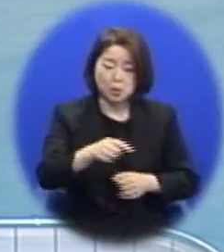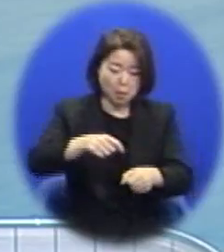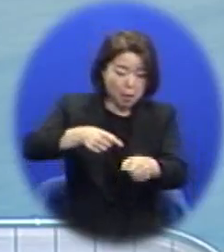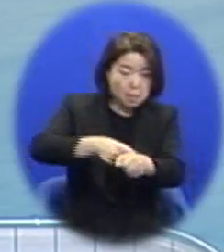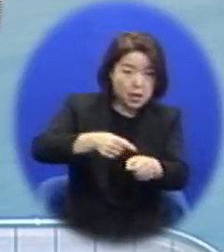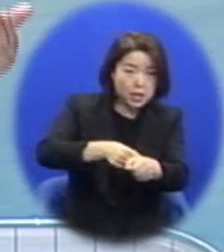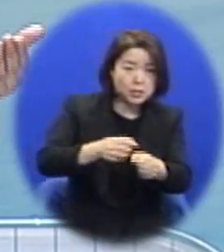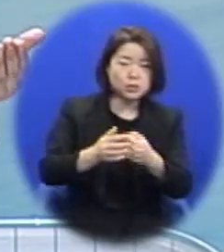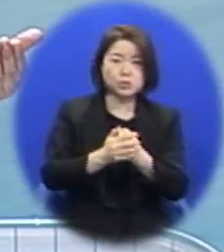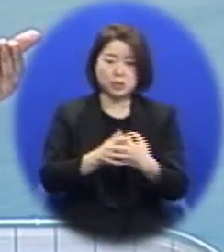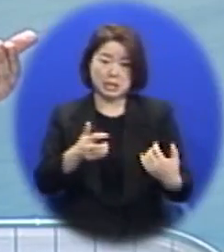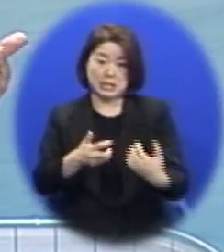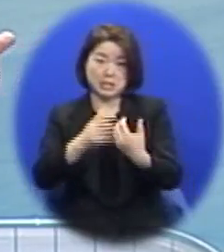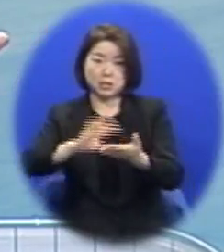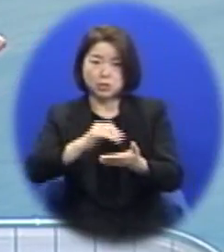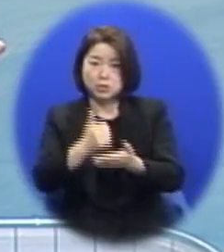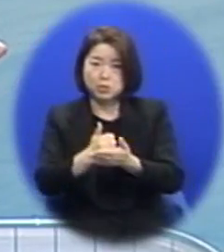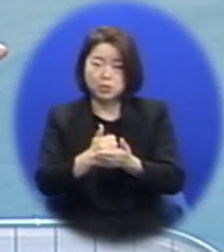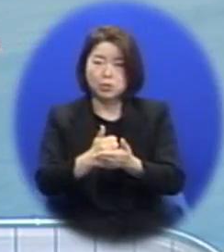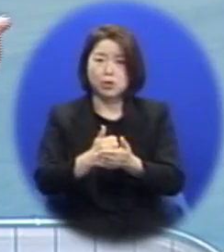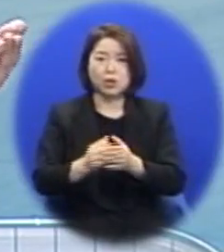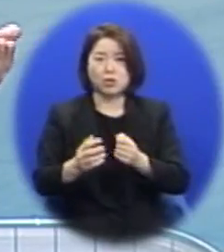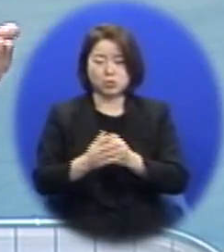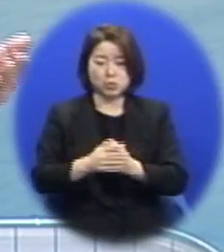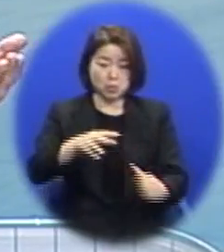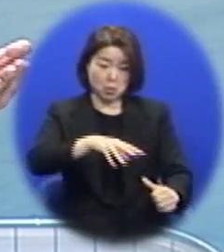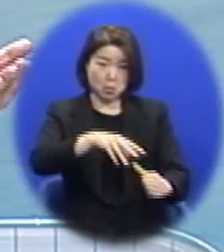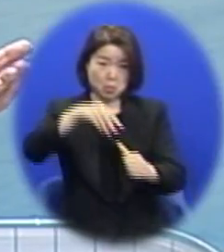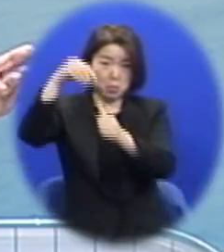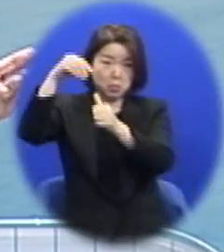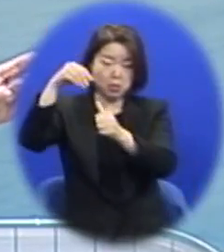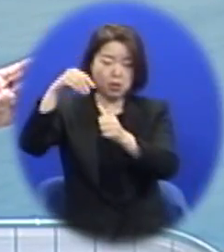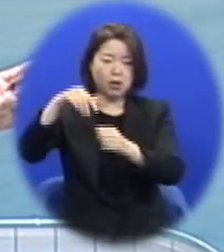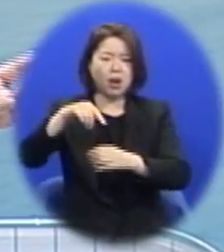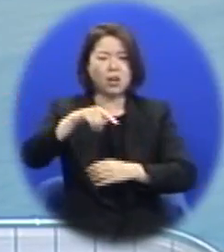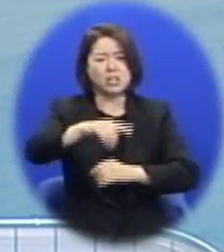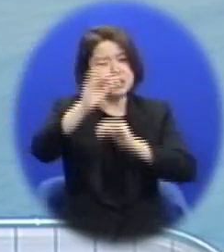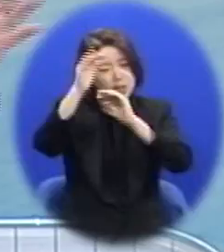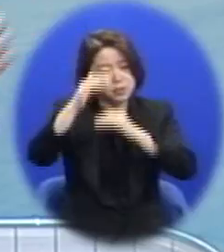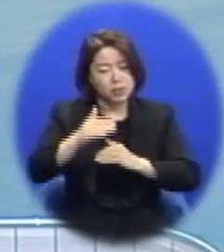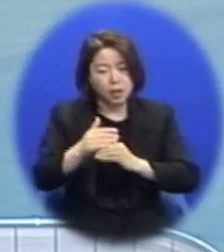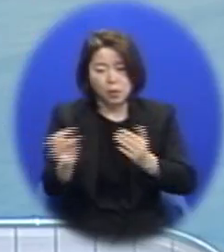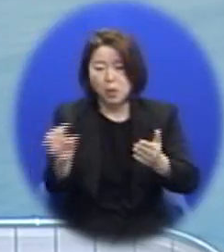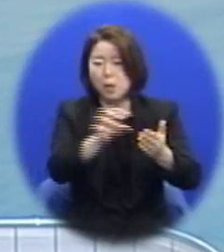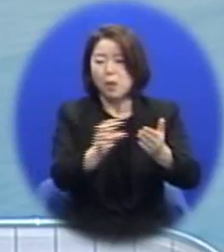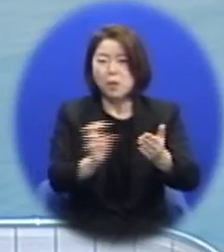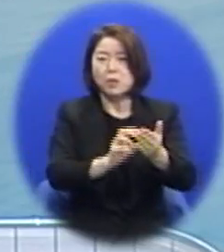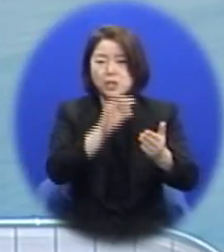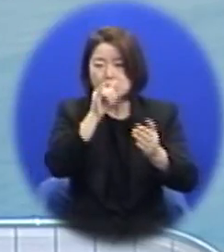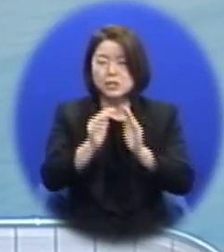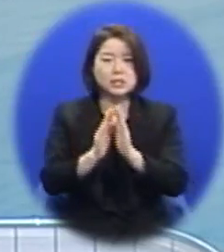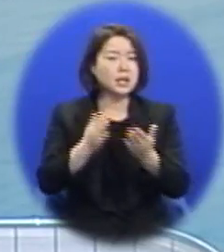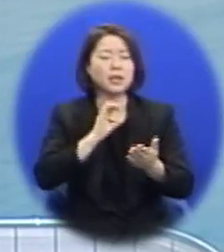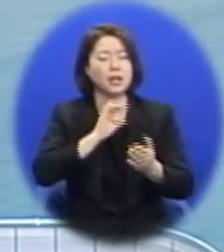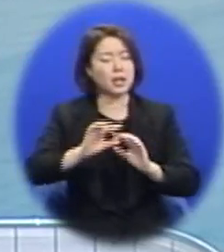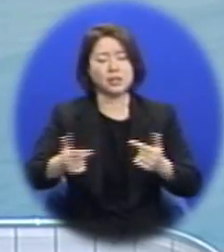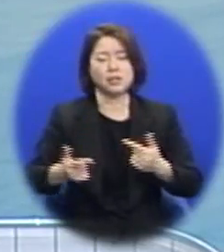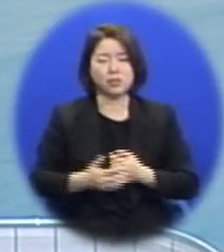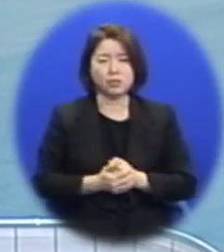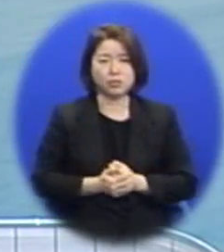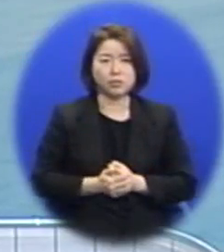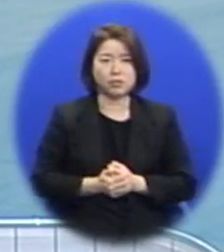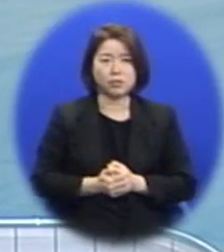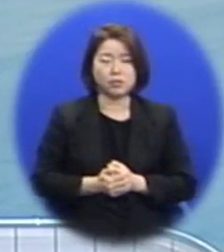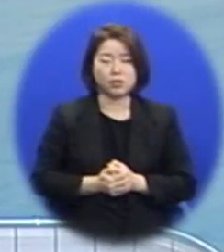적그리스도나 휴거나 그런 내용을 담고 있는 책만 아닙니다.